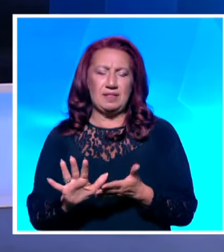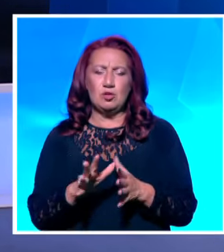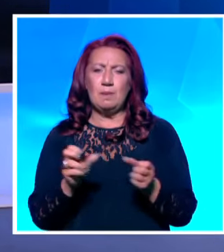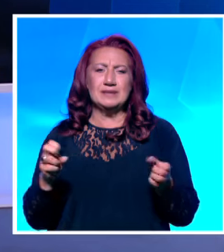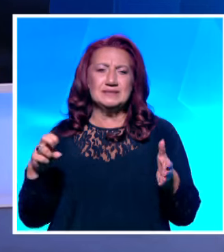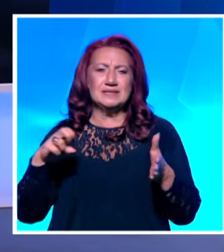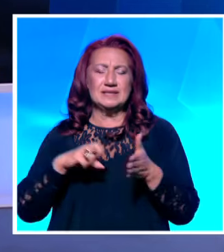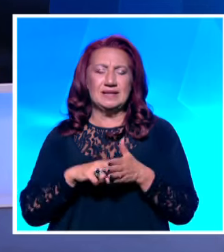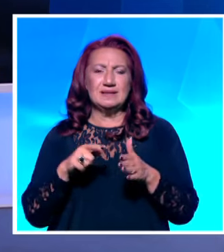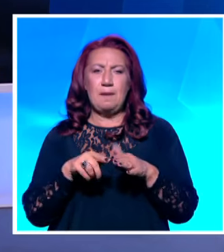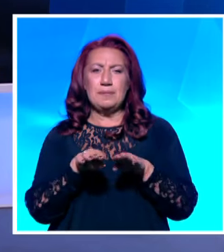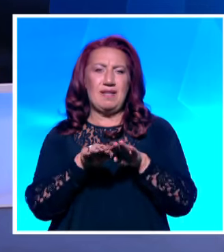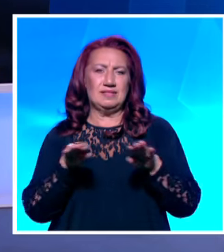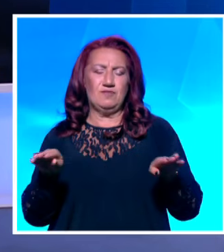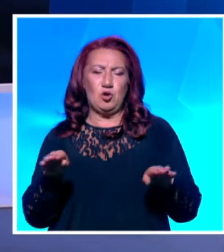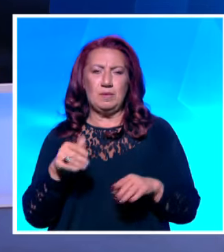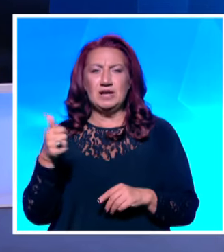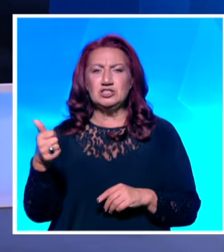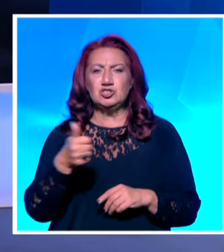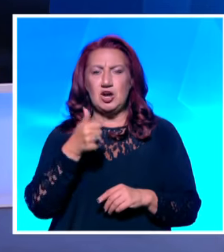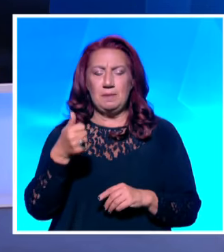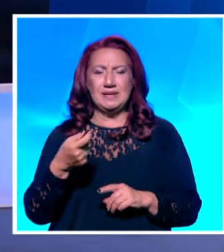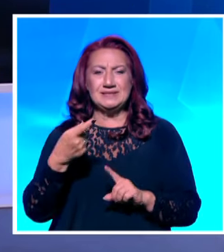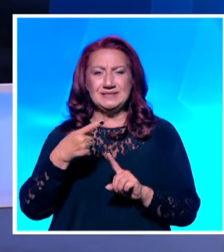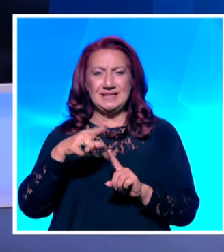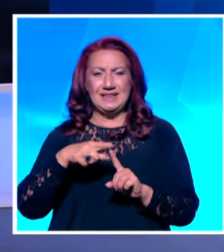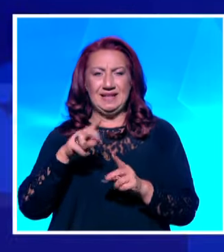платформата Champions TV на нашия сайт